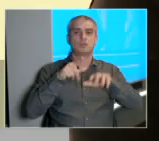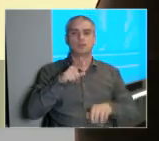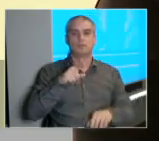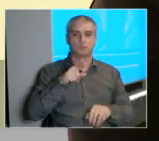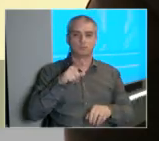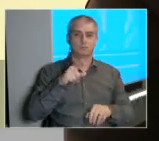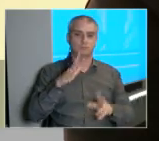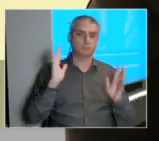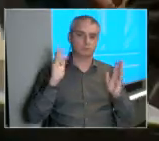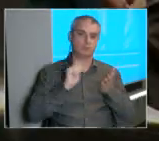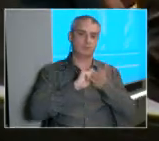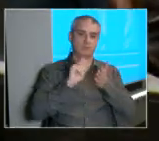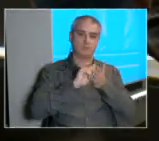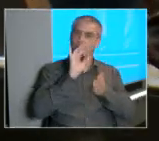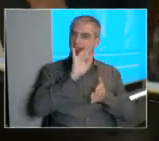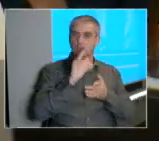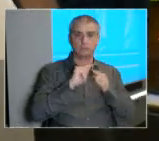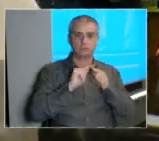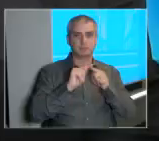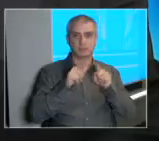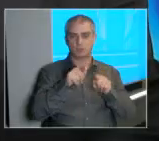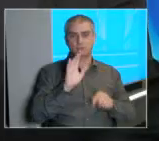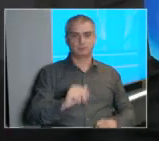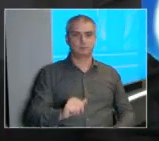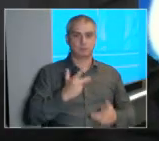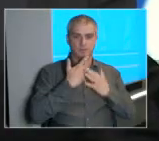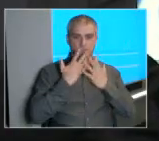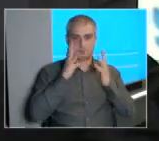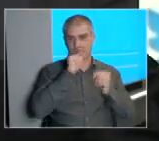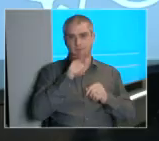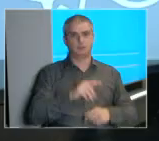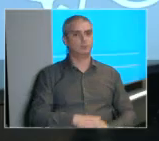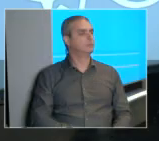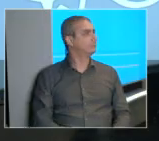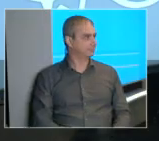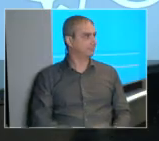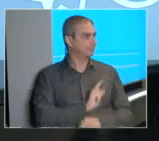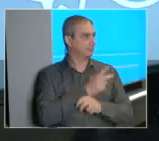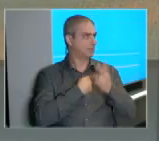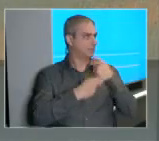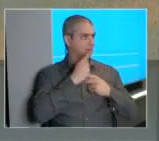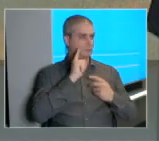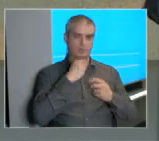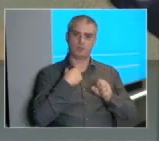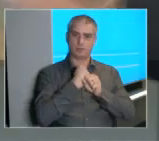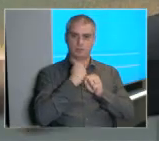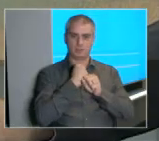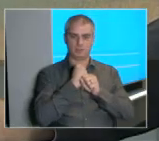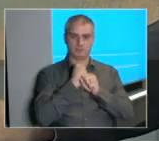הממשלה, וכותב עליו בסגנון הזה, ברוח הזאת. אוקיי, אני מיד חוזר לכם, אבל בואו נעשה